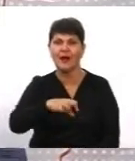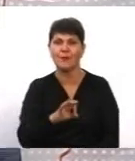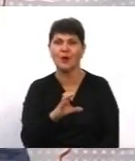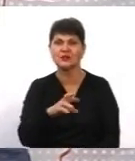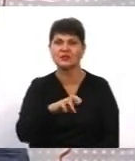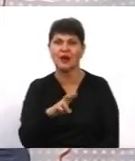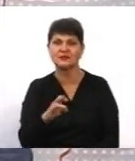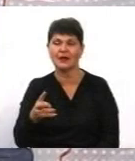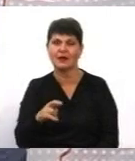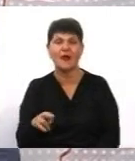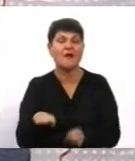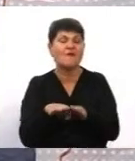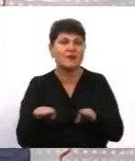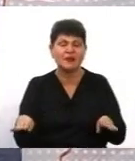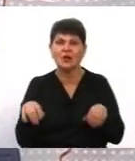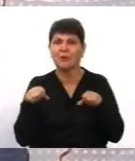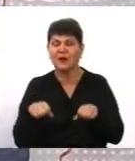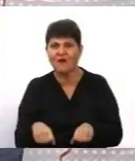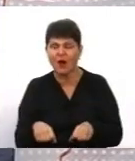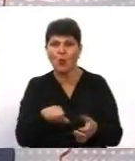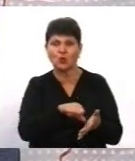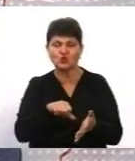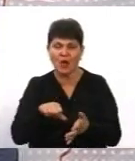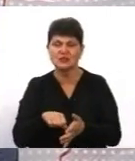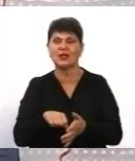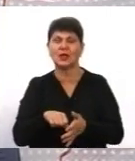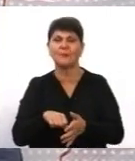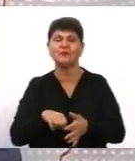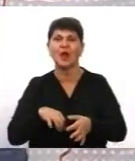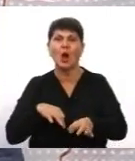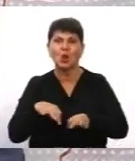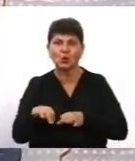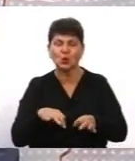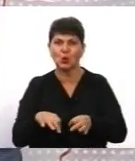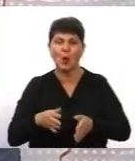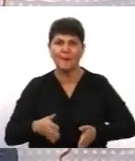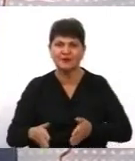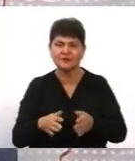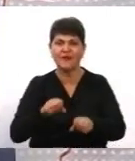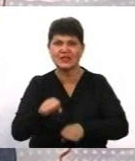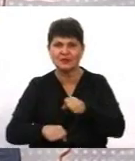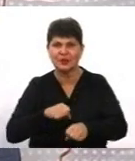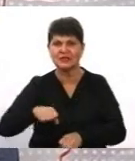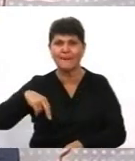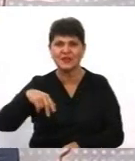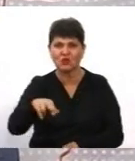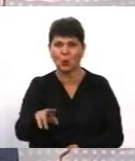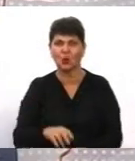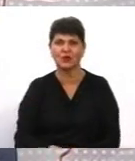правах усі учасники руху, і пішоходи, і автомобілісти, і велосипедисти. Саме до того рухаємося, я думаю, будемо продовжувати. Ви